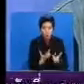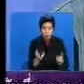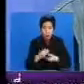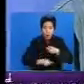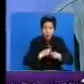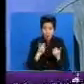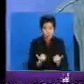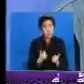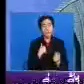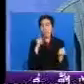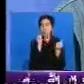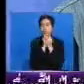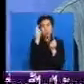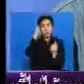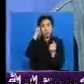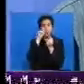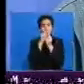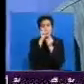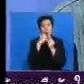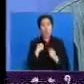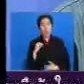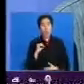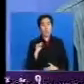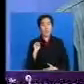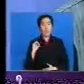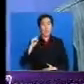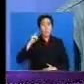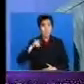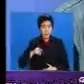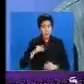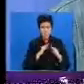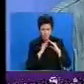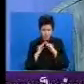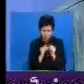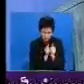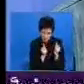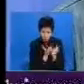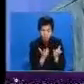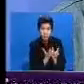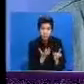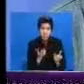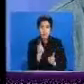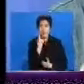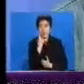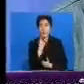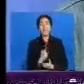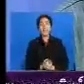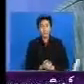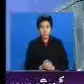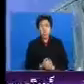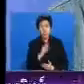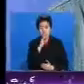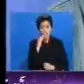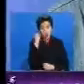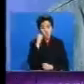ในงานนี้เพราะว่าเ่อชาว OTOPก็เป็นที่รู้กันอยู่ว่าเอ่อที่ผ่านมาเป็นอย่างไรแต่้าหากว่ามีงานของงานเย